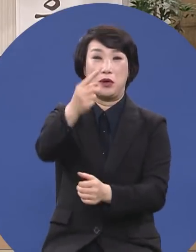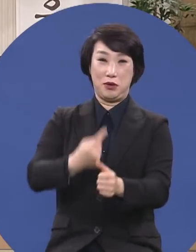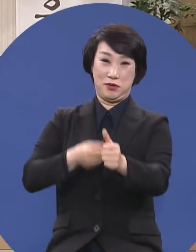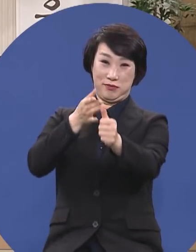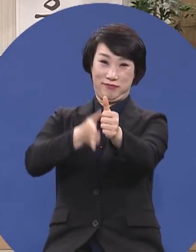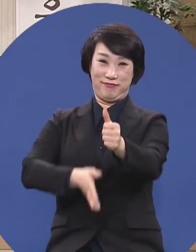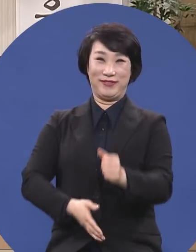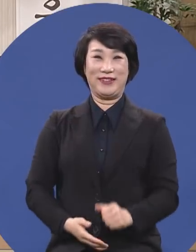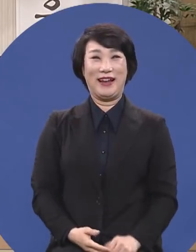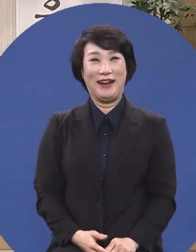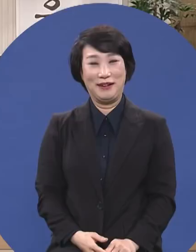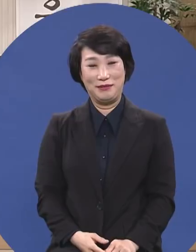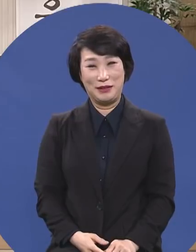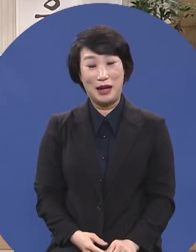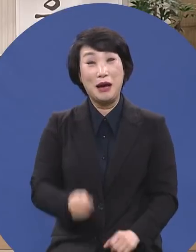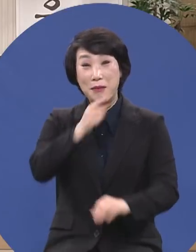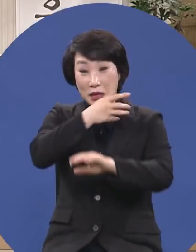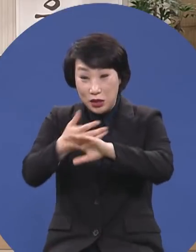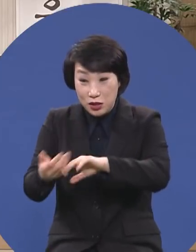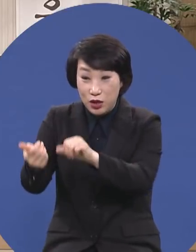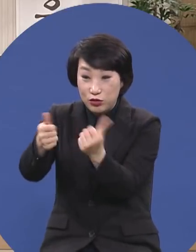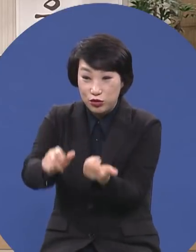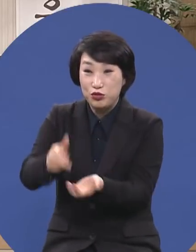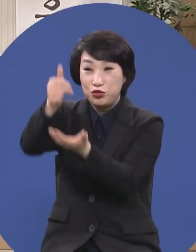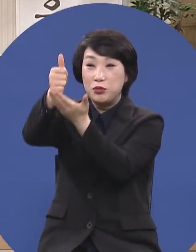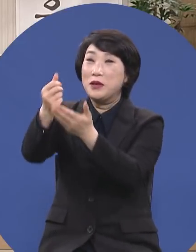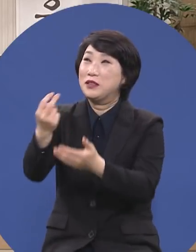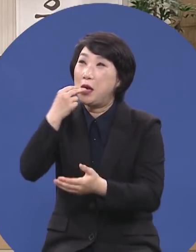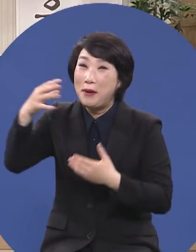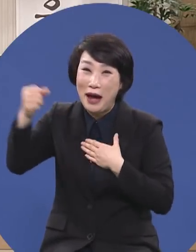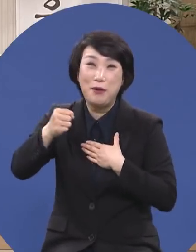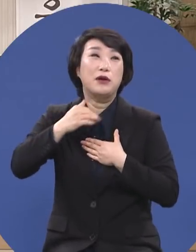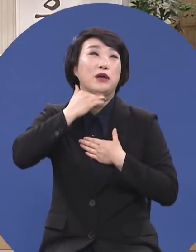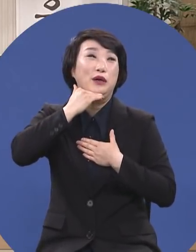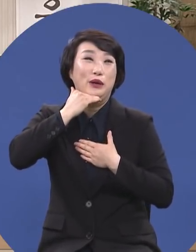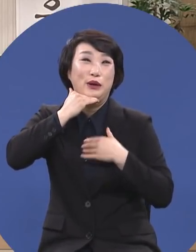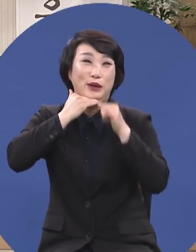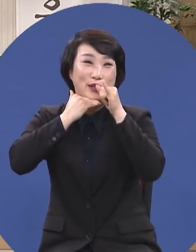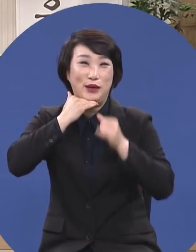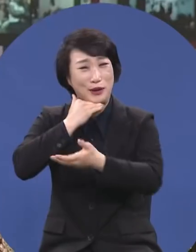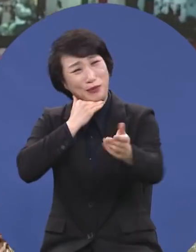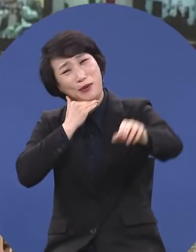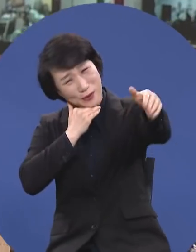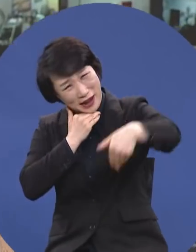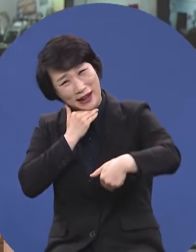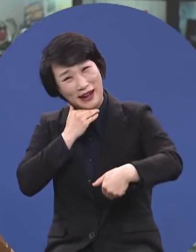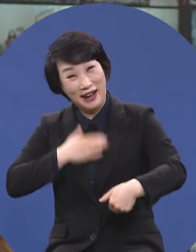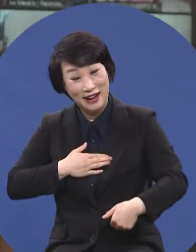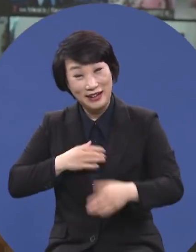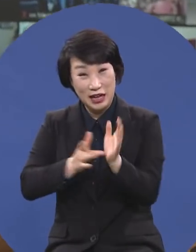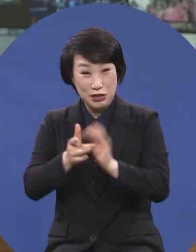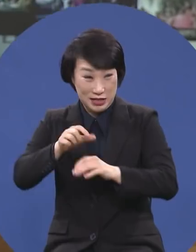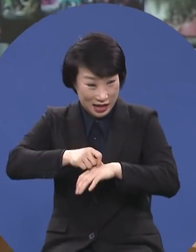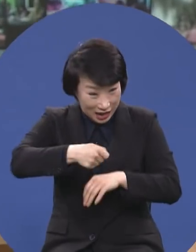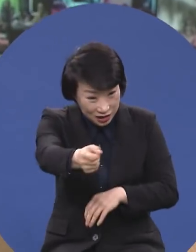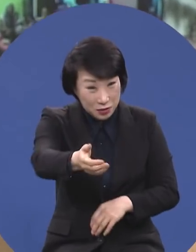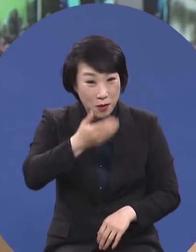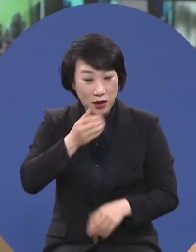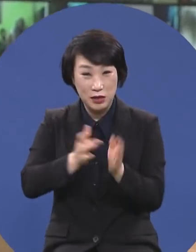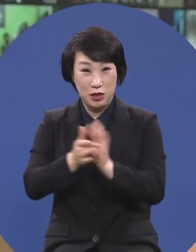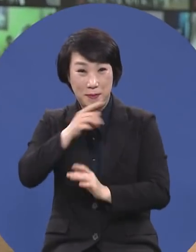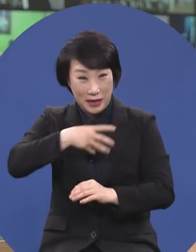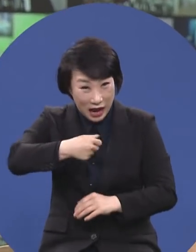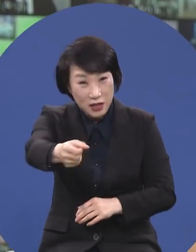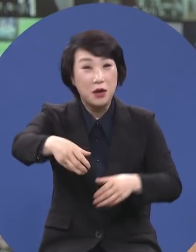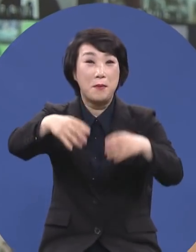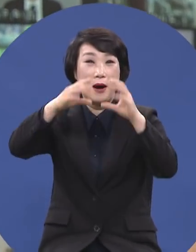말입니다. 피 흘리신 주님이 생명 가지고 기다린다 이 말입니다. 내 살을 받아 먹어, 내 피를